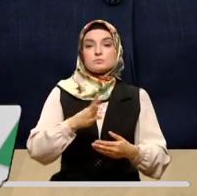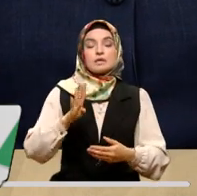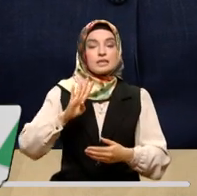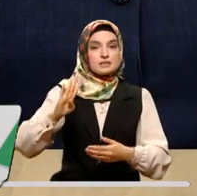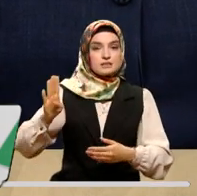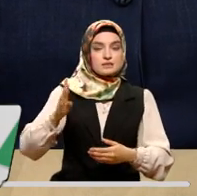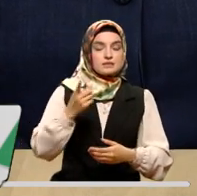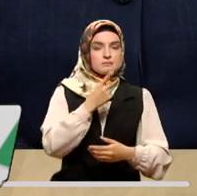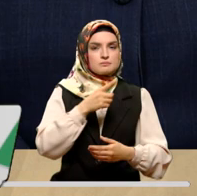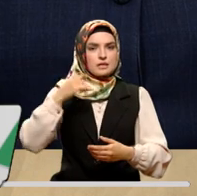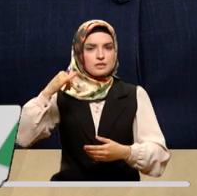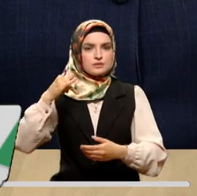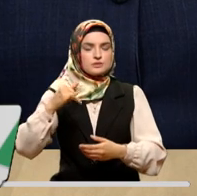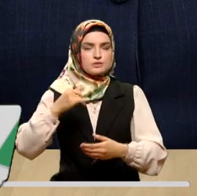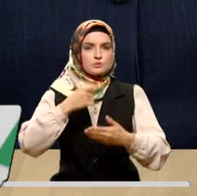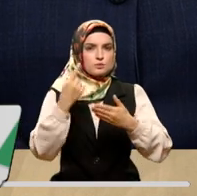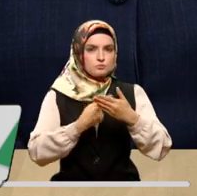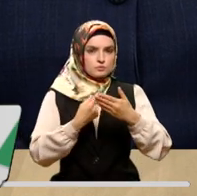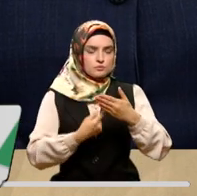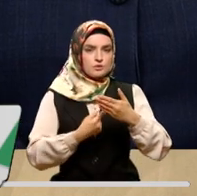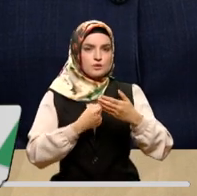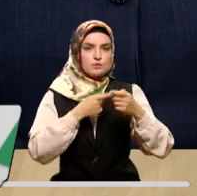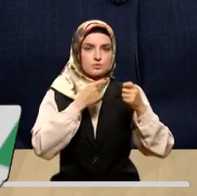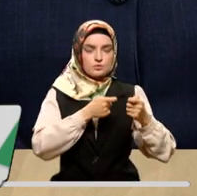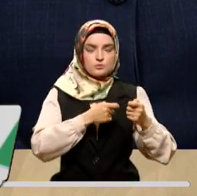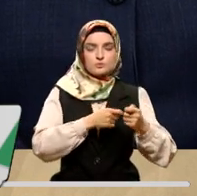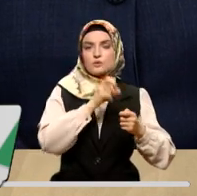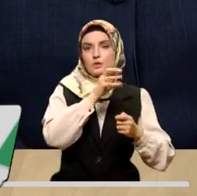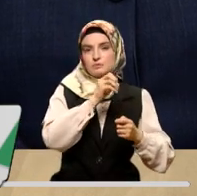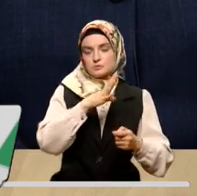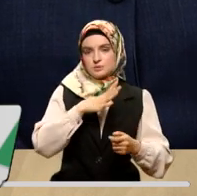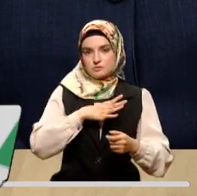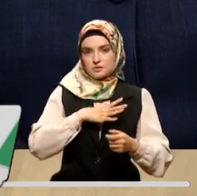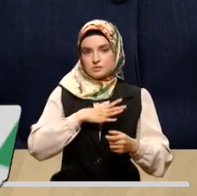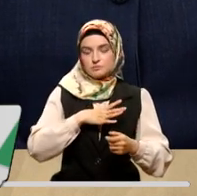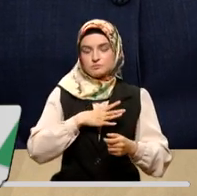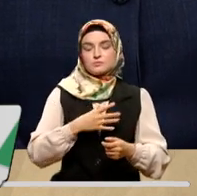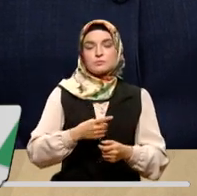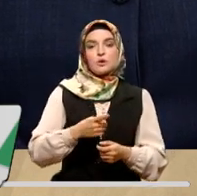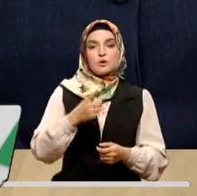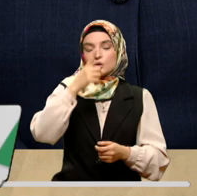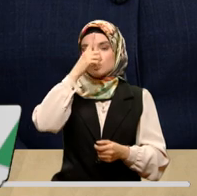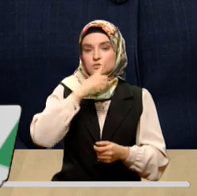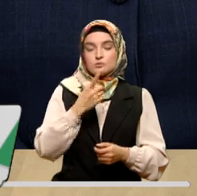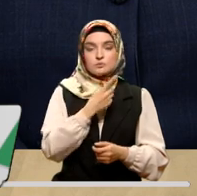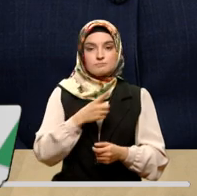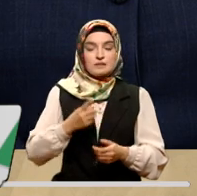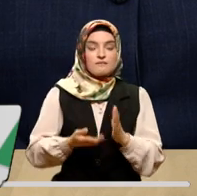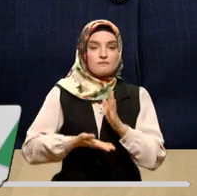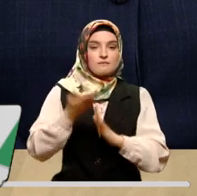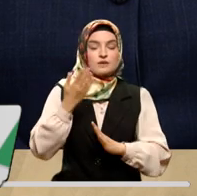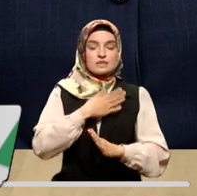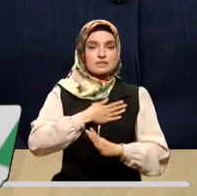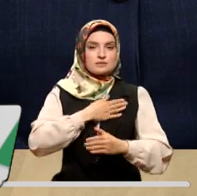kursu öğreticimiz var. 100 bin kadar da fazlasıyla din görevlimiz var. Bu yaz Kur'an kurslarında